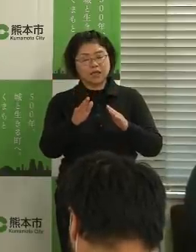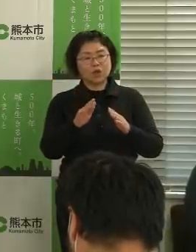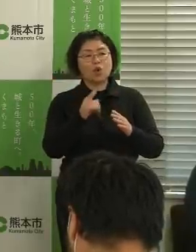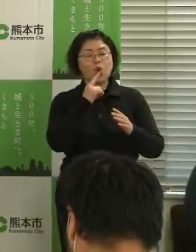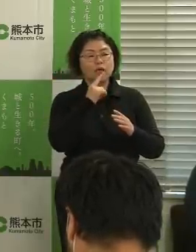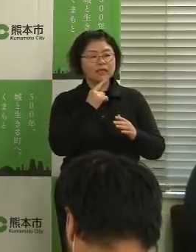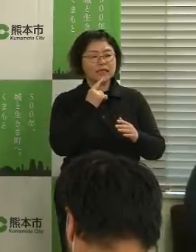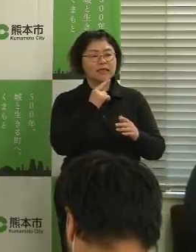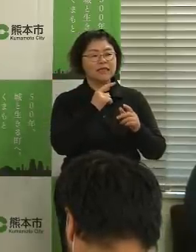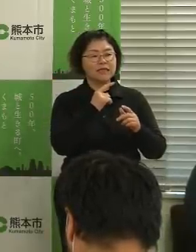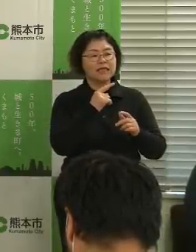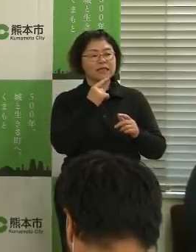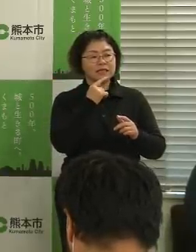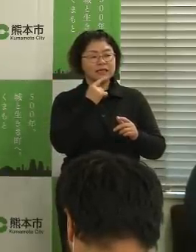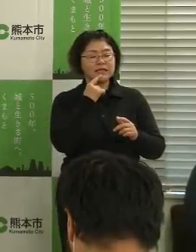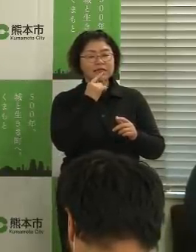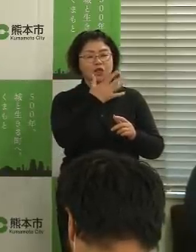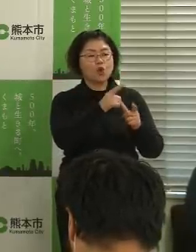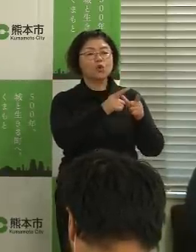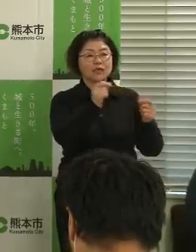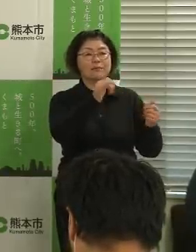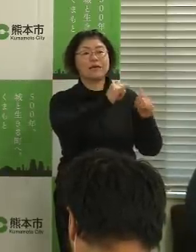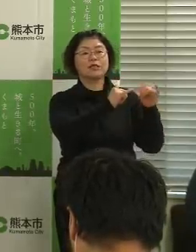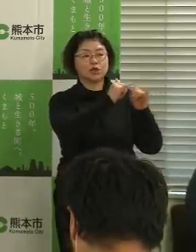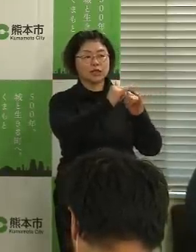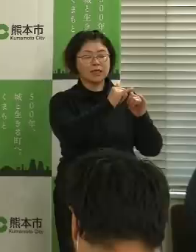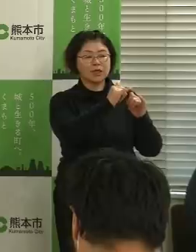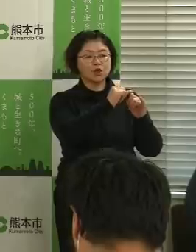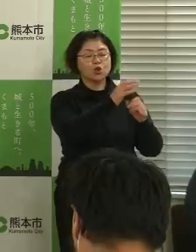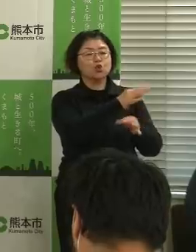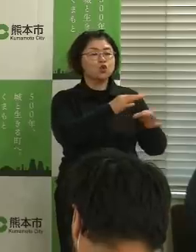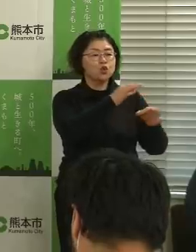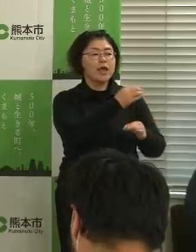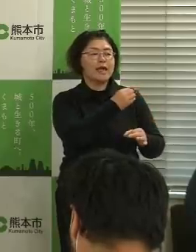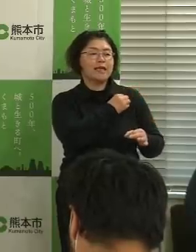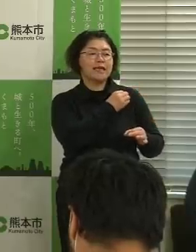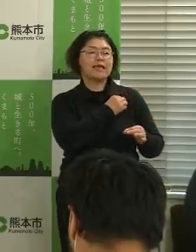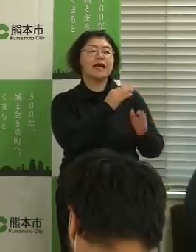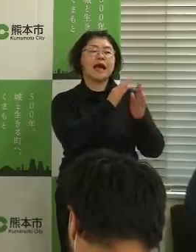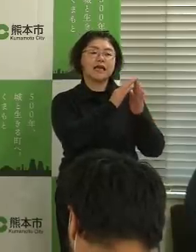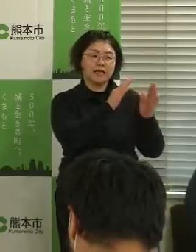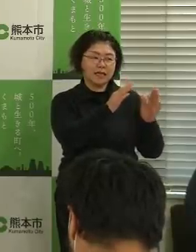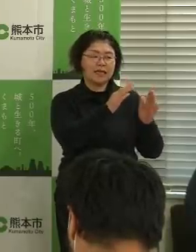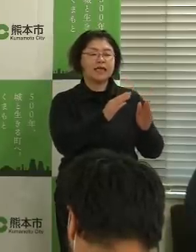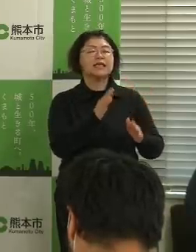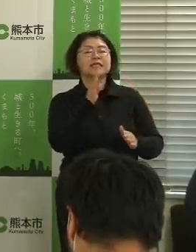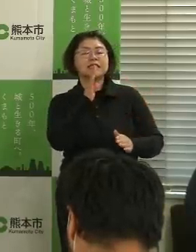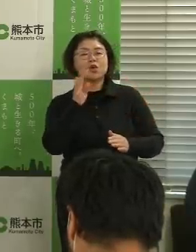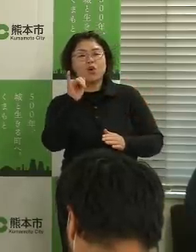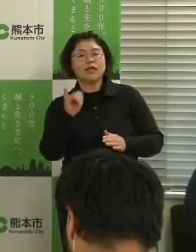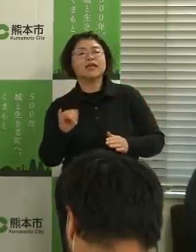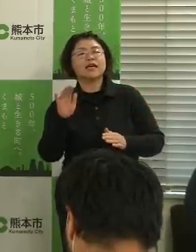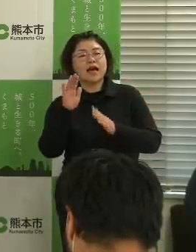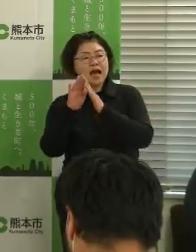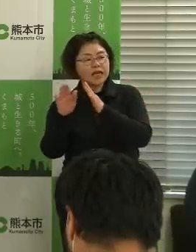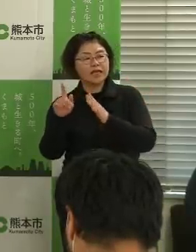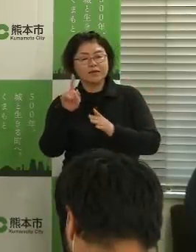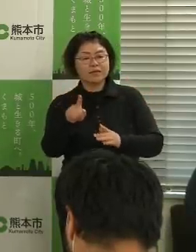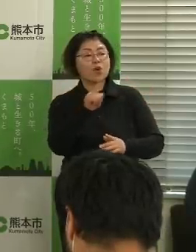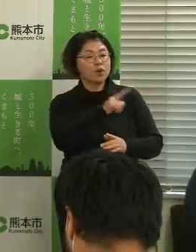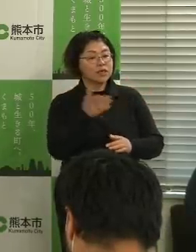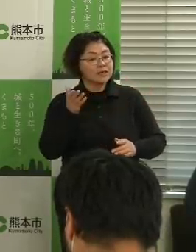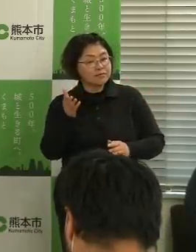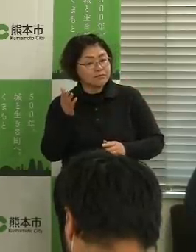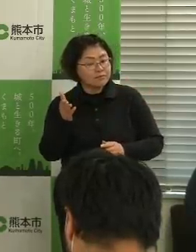祭りは確か運営委員会 で、はい、そうですね、 でそこのそれぞれの委員に聞かれた上なので、 は